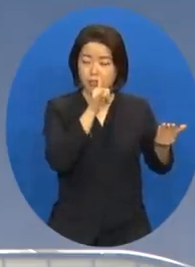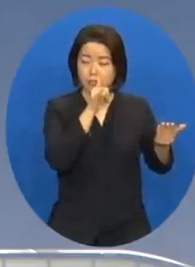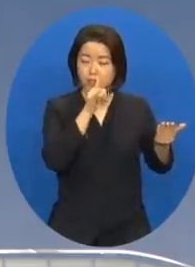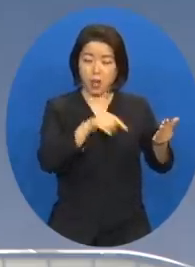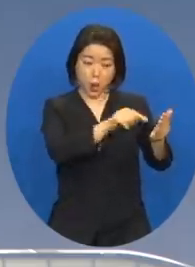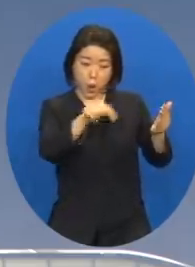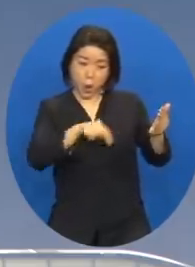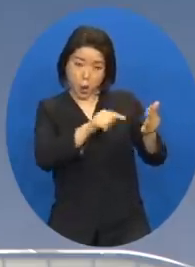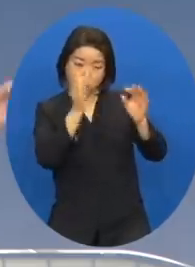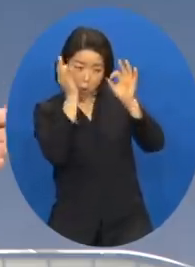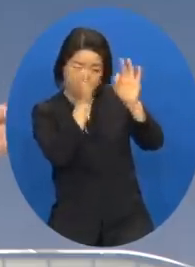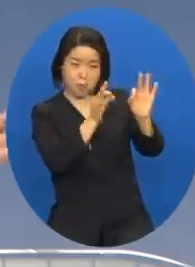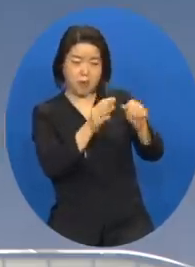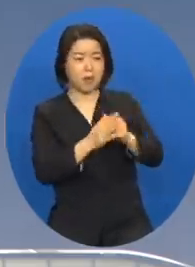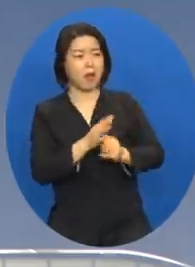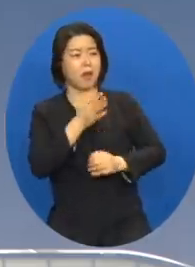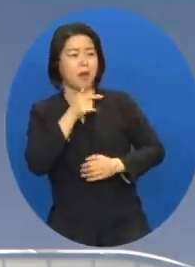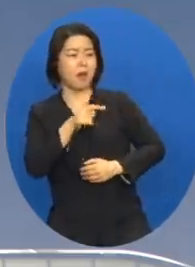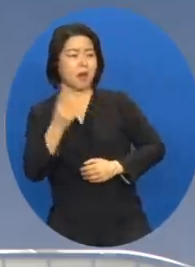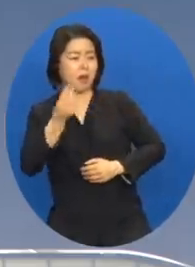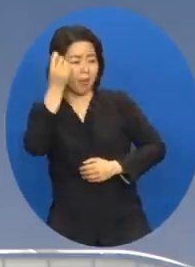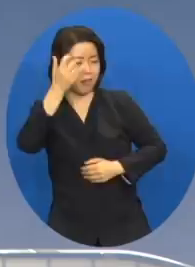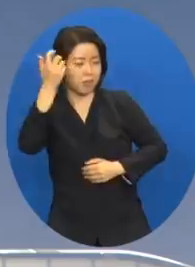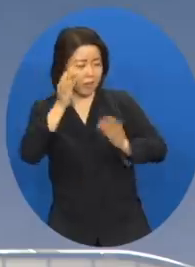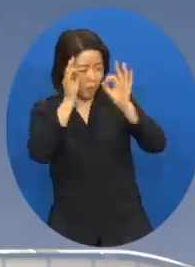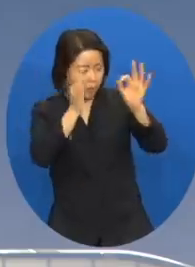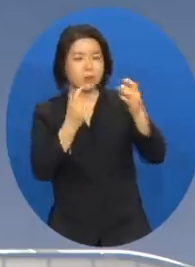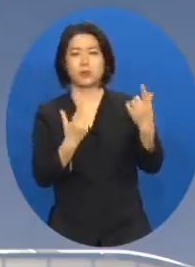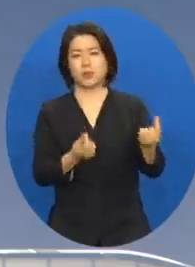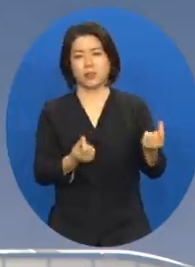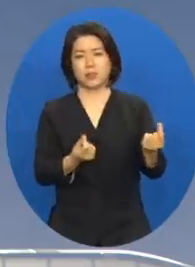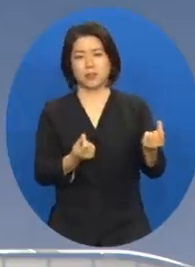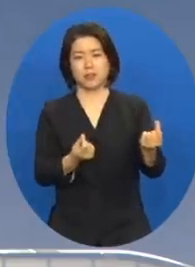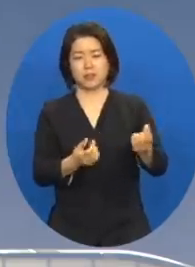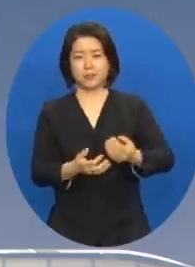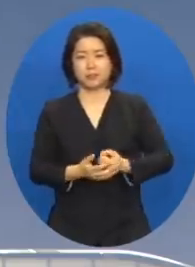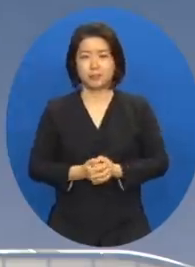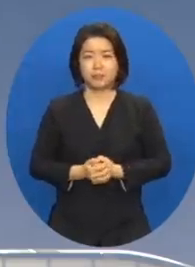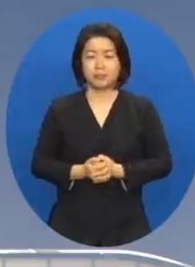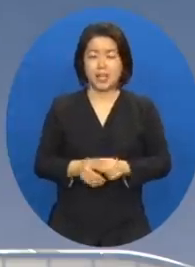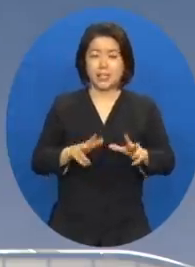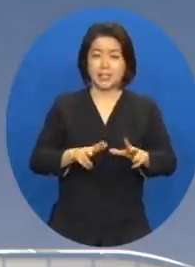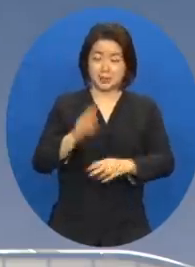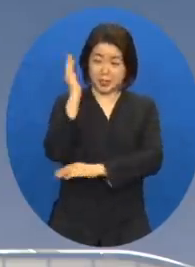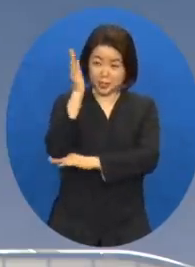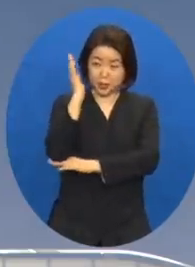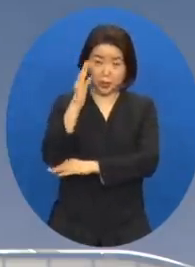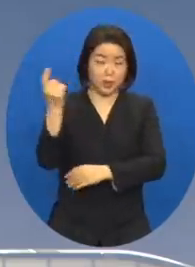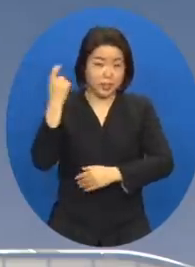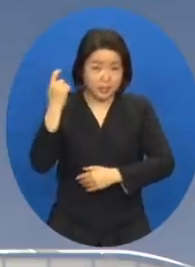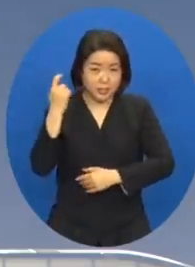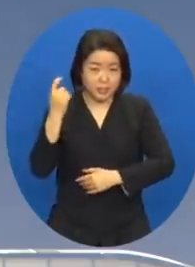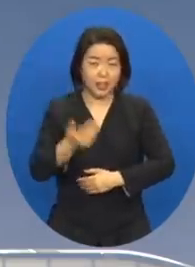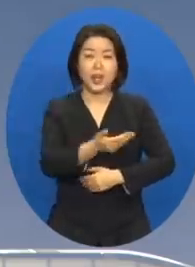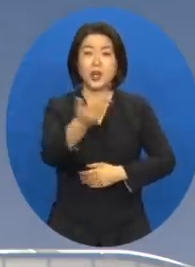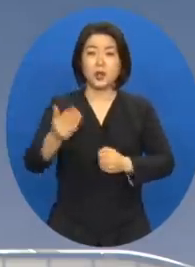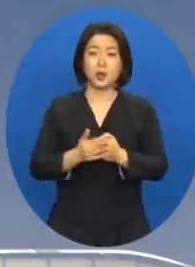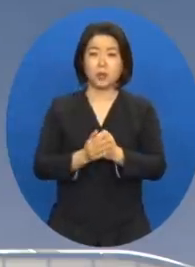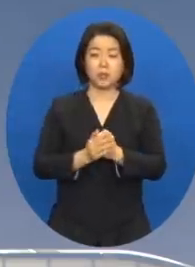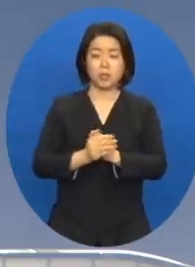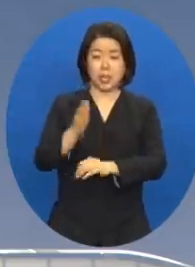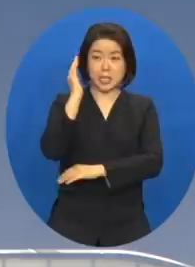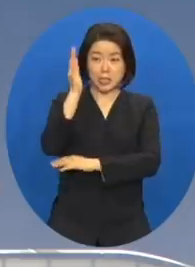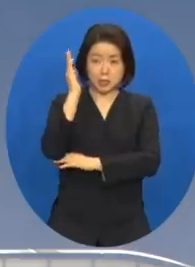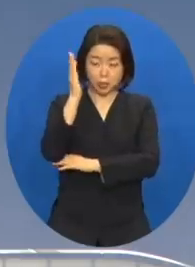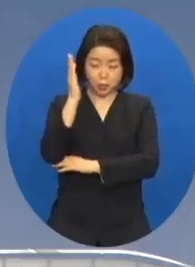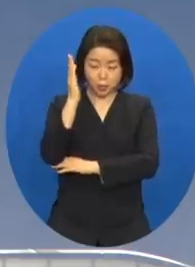부원을 보면서 성령님을 보는 거예요. 지금 이 설교를 들으시면서 여러분은 설교하게